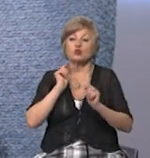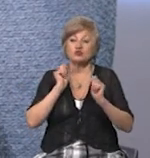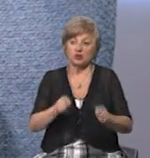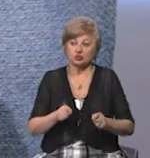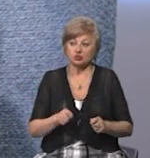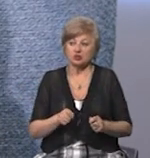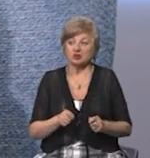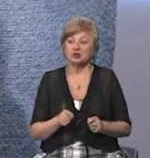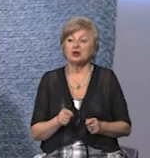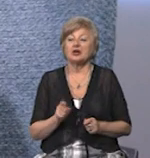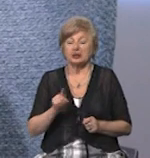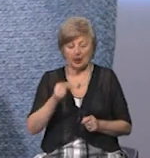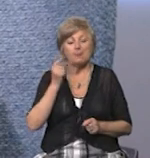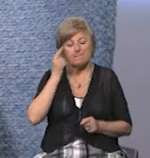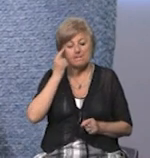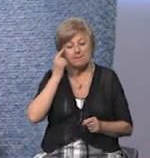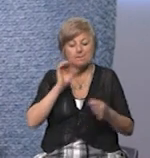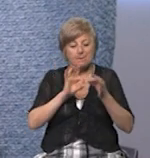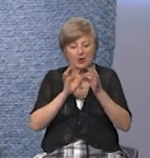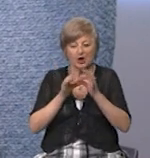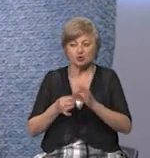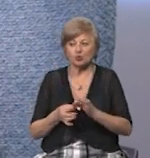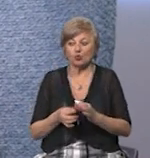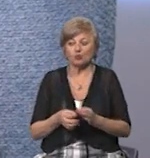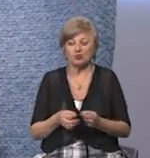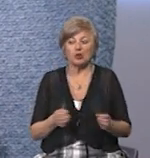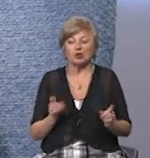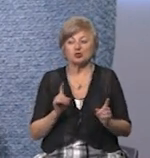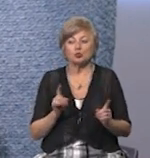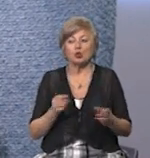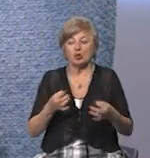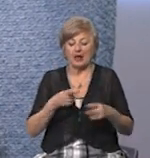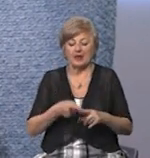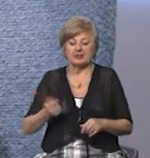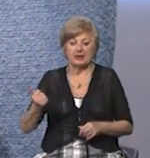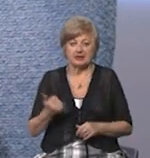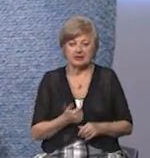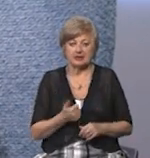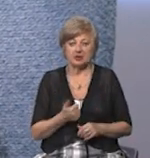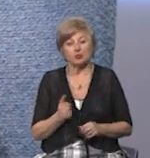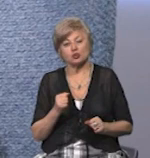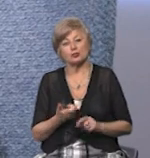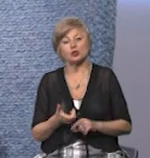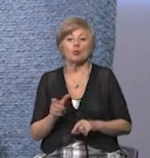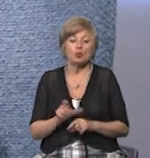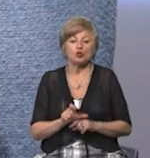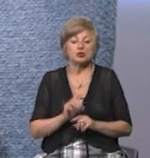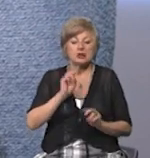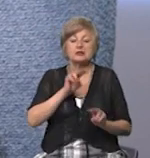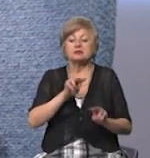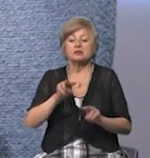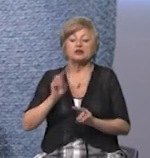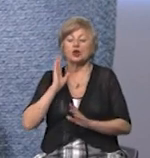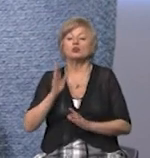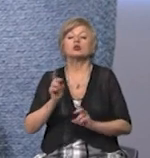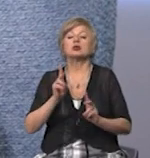маршрутів, і це теж там продумано. І пан Кухарєв розповідав, що цей тиждень, може навіть трошки більше, будуть спостерігати